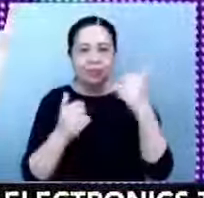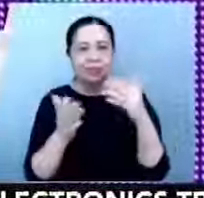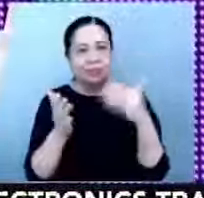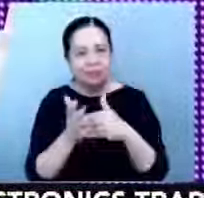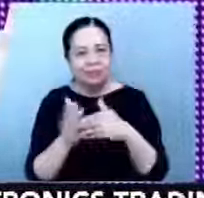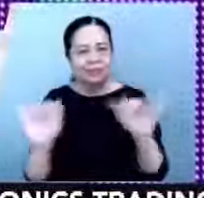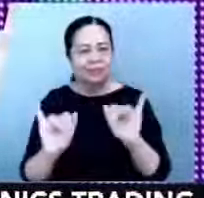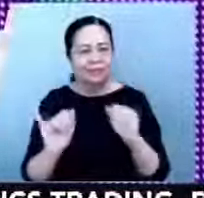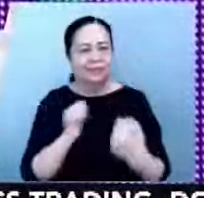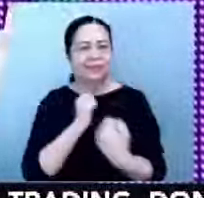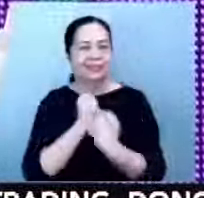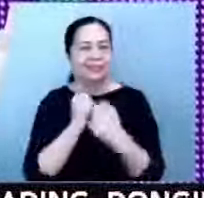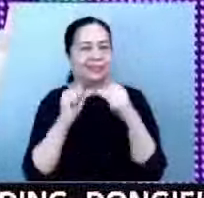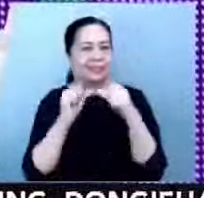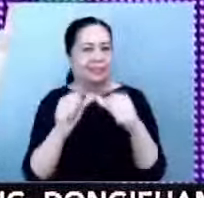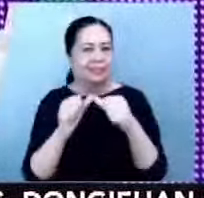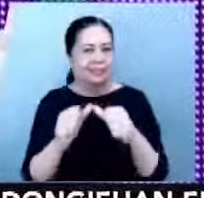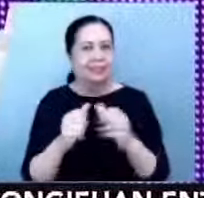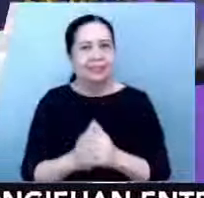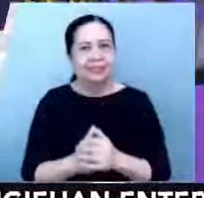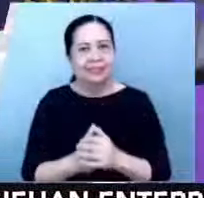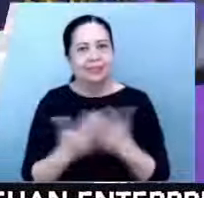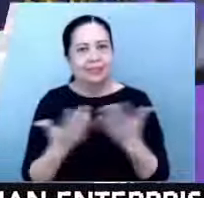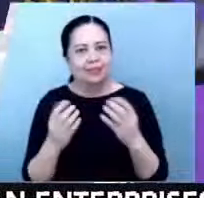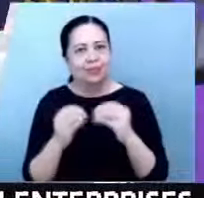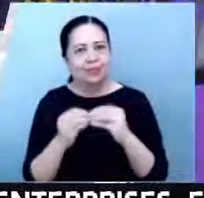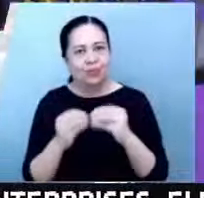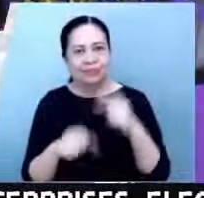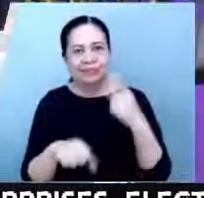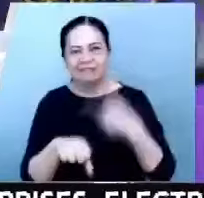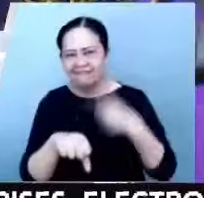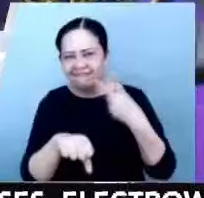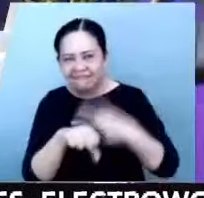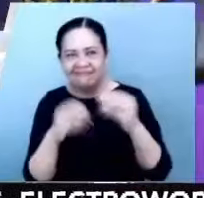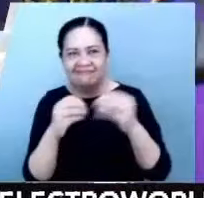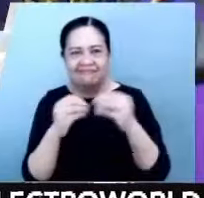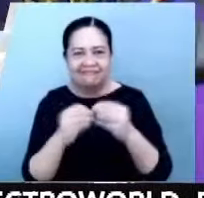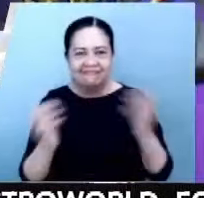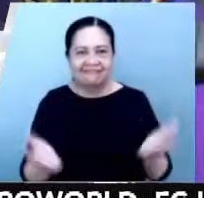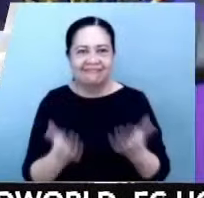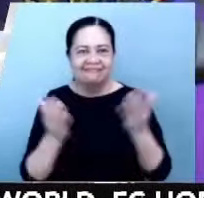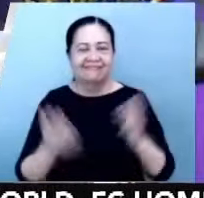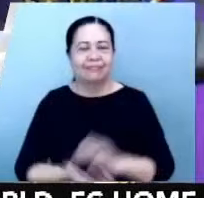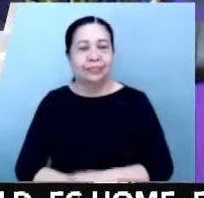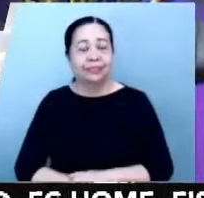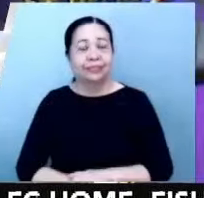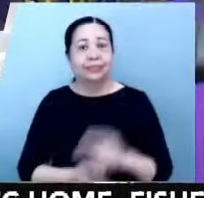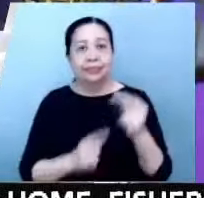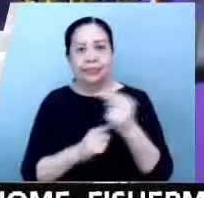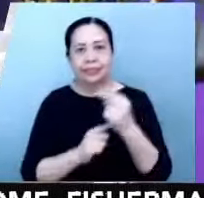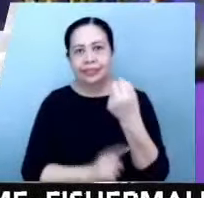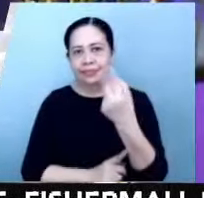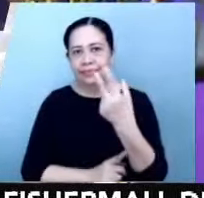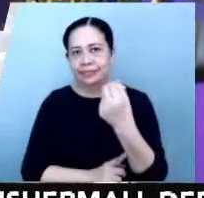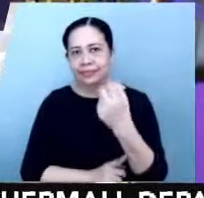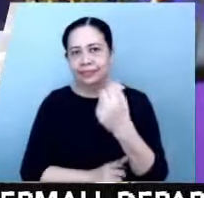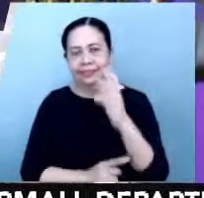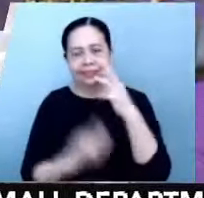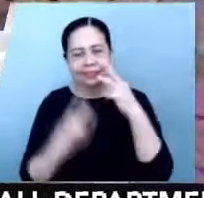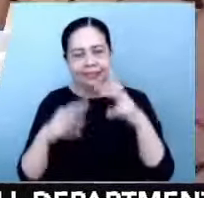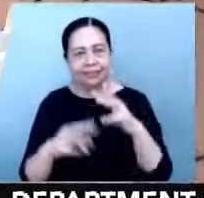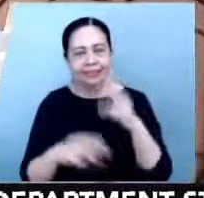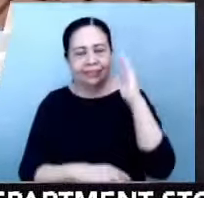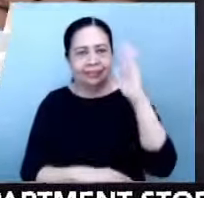suportang yun and more pa, times two pa. Sa November 13, mapapanood ang Hello Love Again in